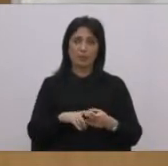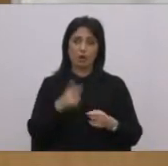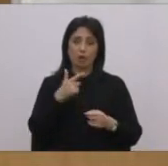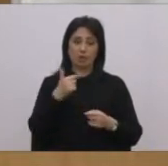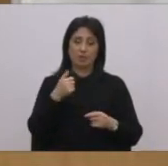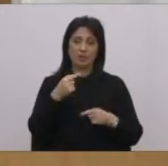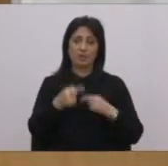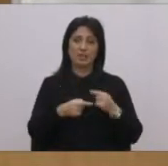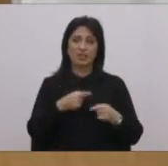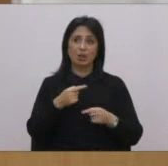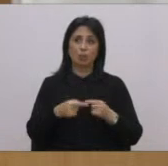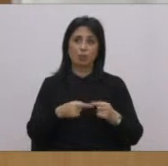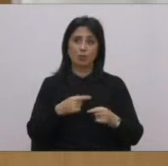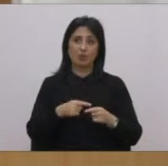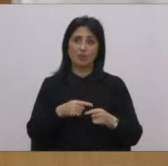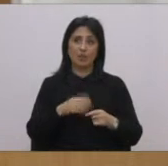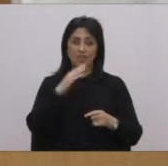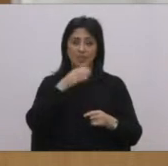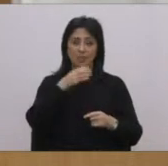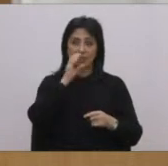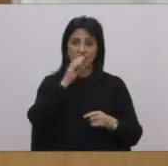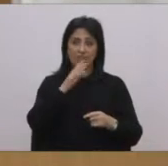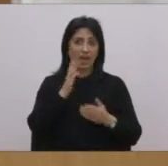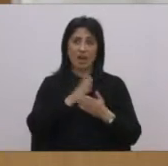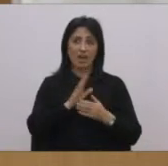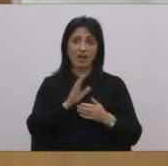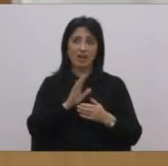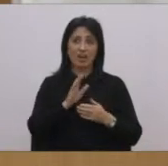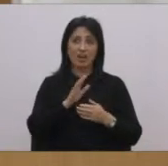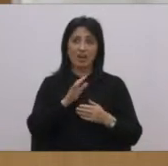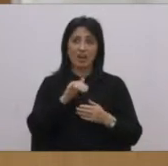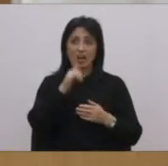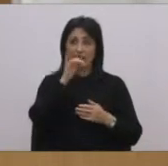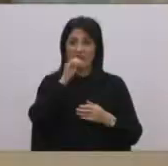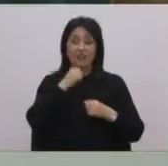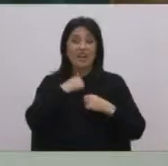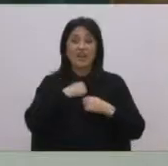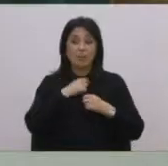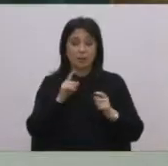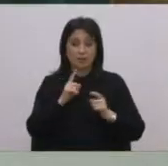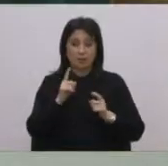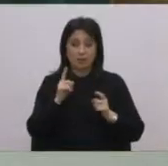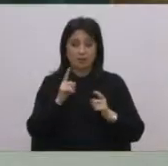21 saugunia da sasmeli tsqali khom ar aris da veribanen